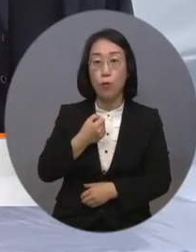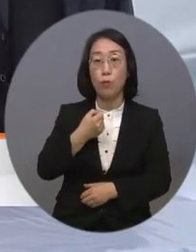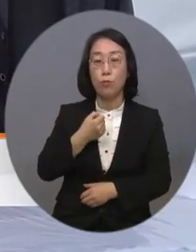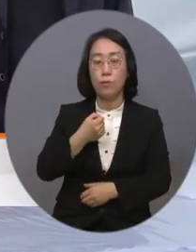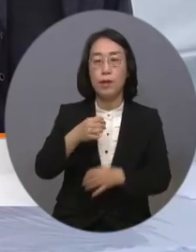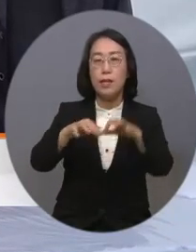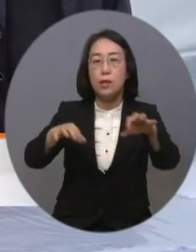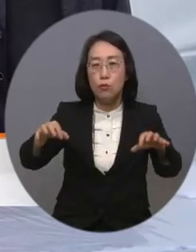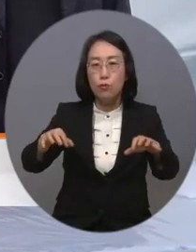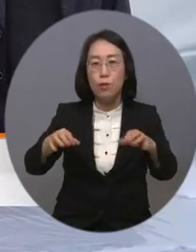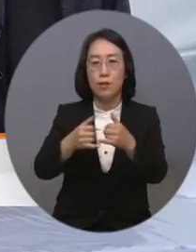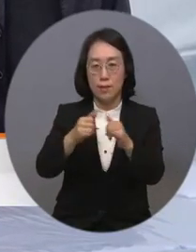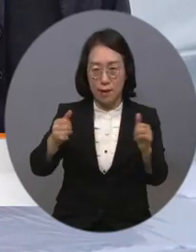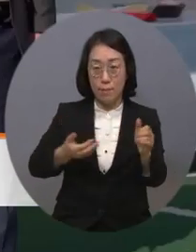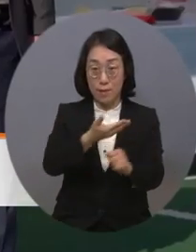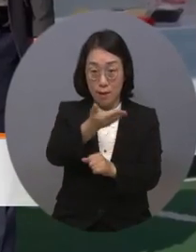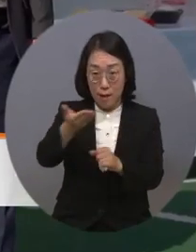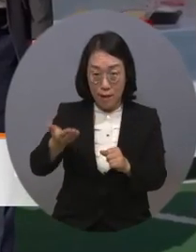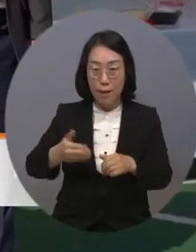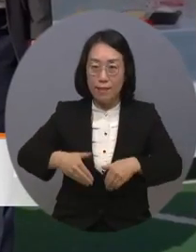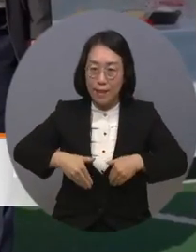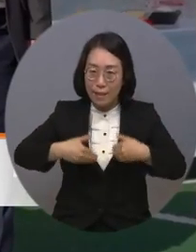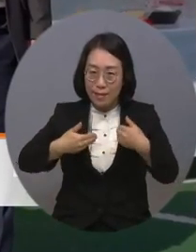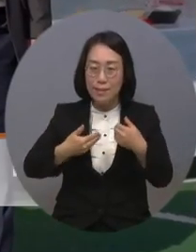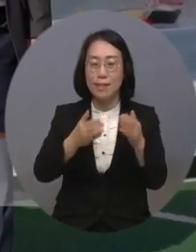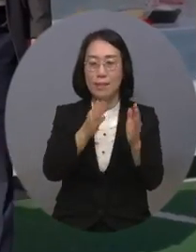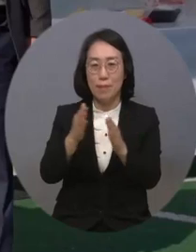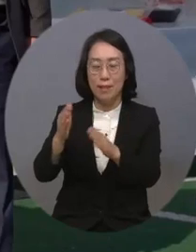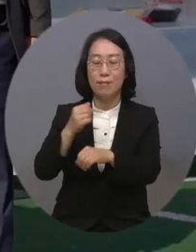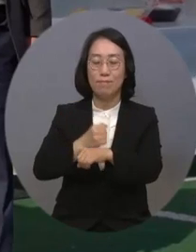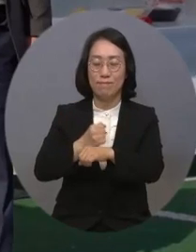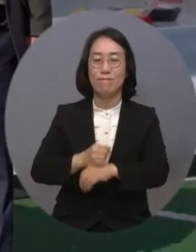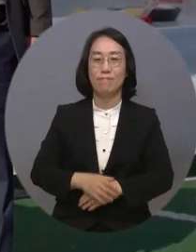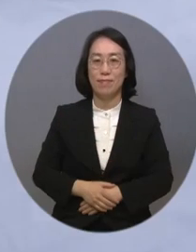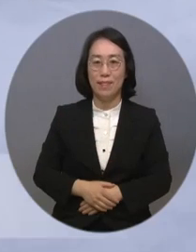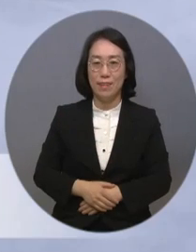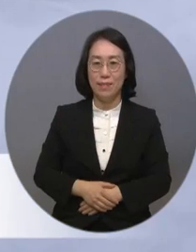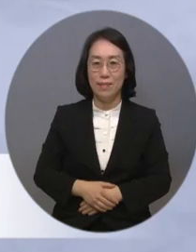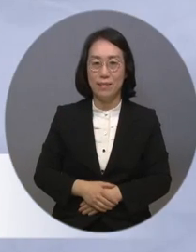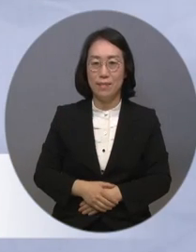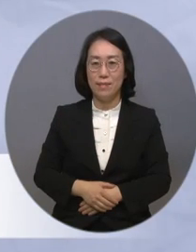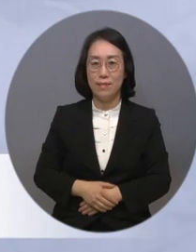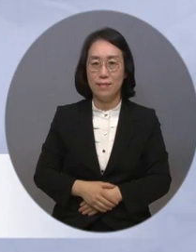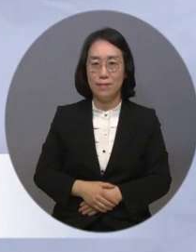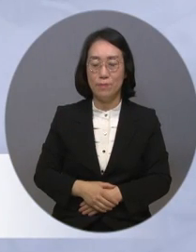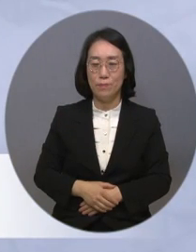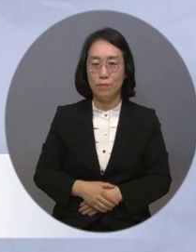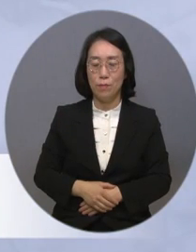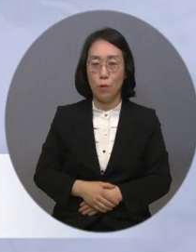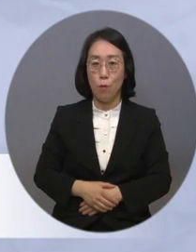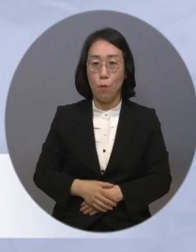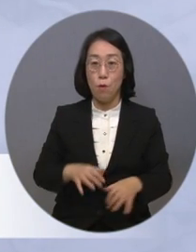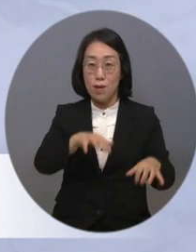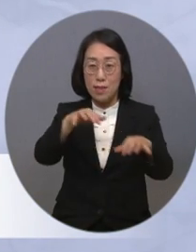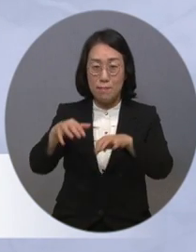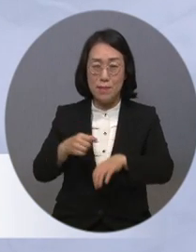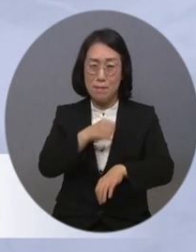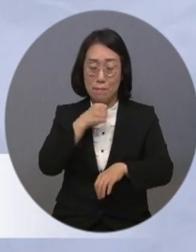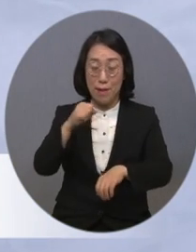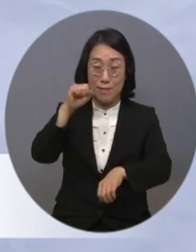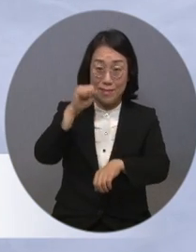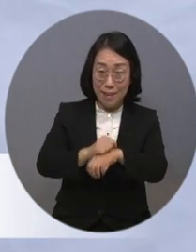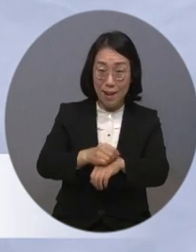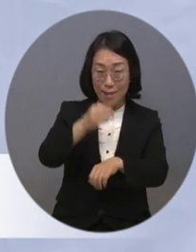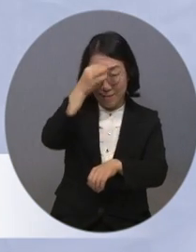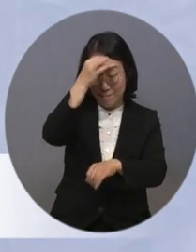이웃들에게 조금이나마 도움을 주는 따뜻한 행사가 됐습니다. 김수자 명장께서 또 김치 명장께서